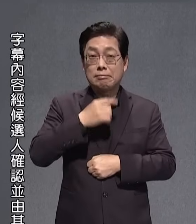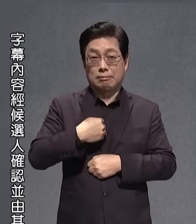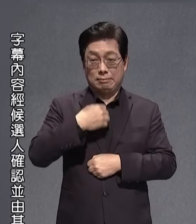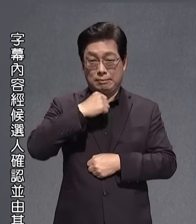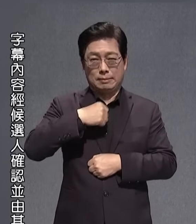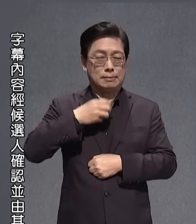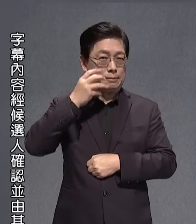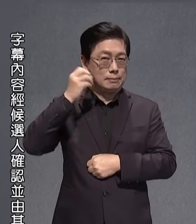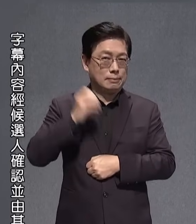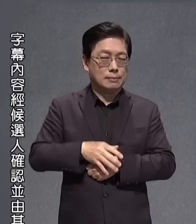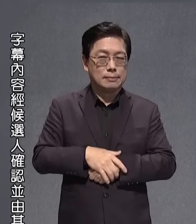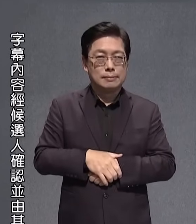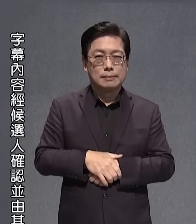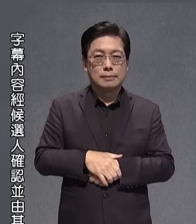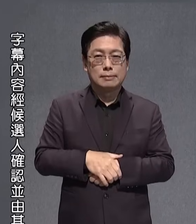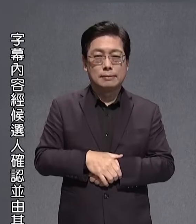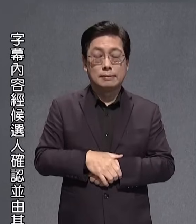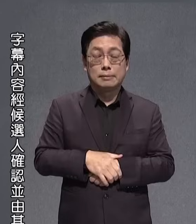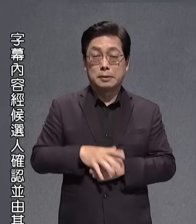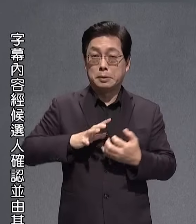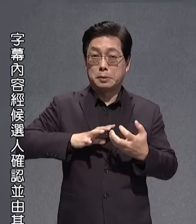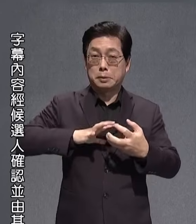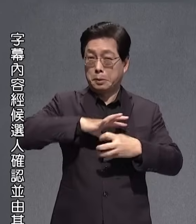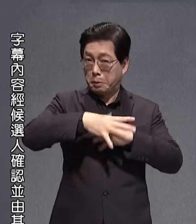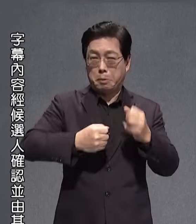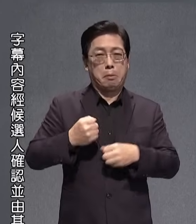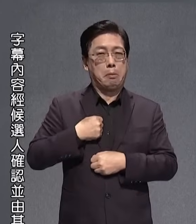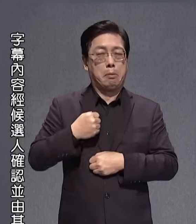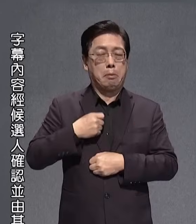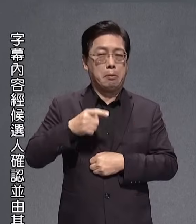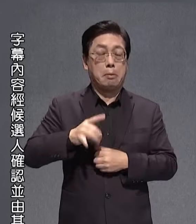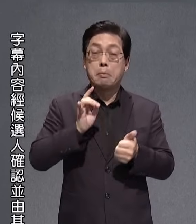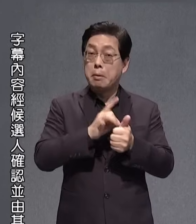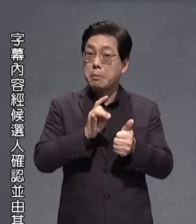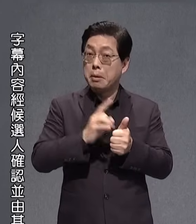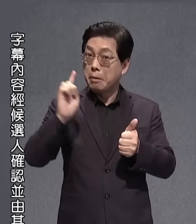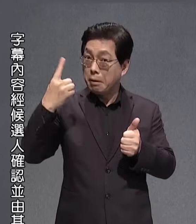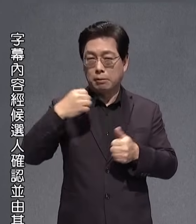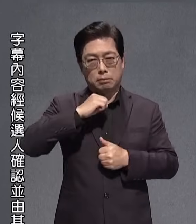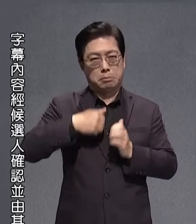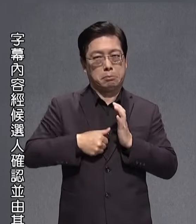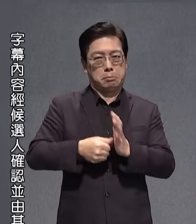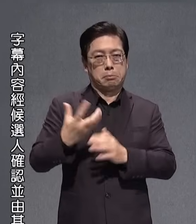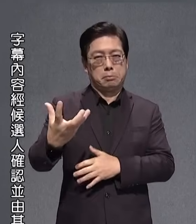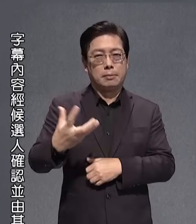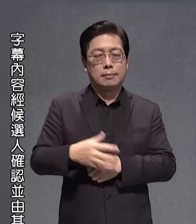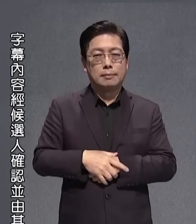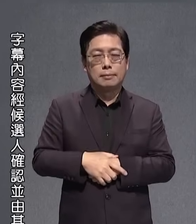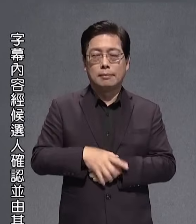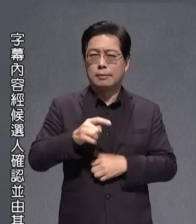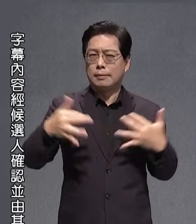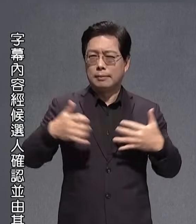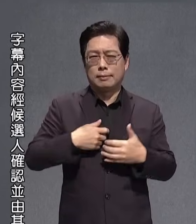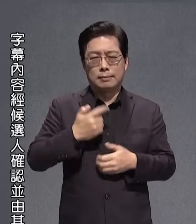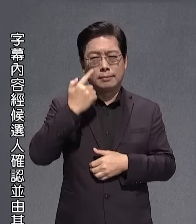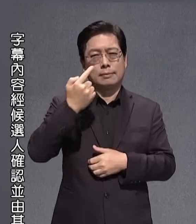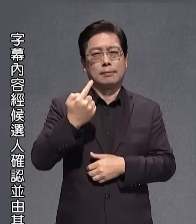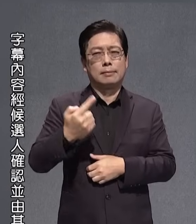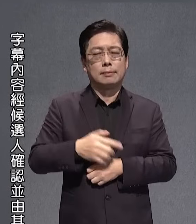湾之耻。全世界都知道啊，诈骗台湾上街，这问题多严